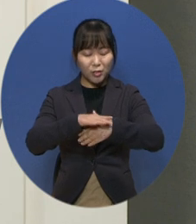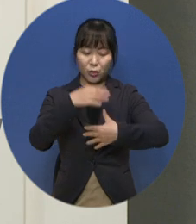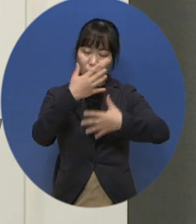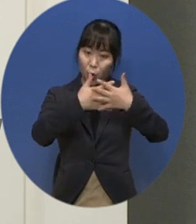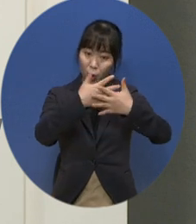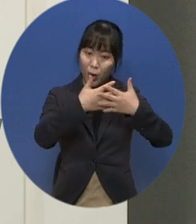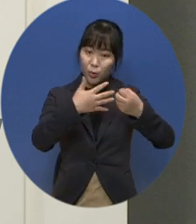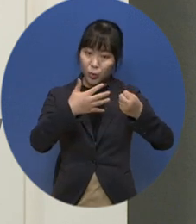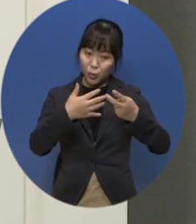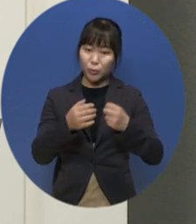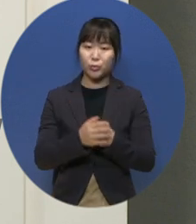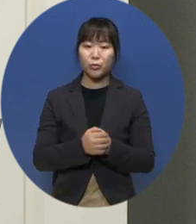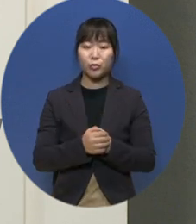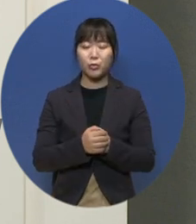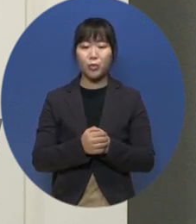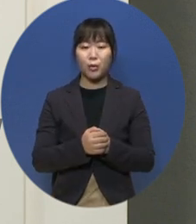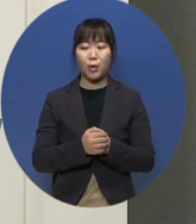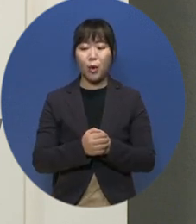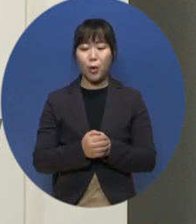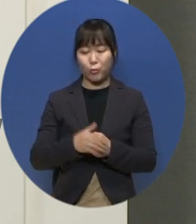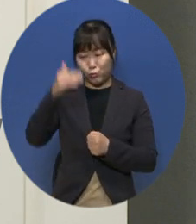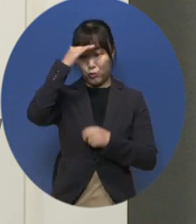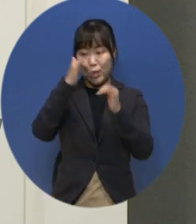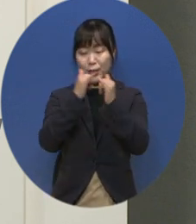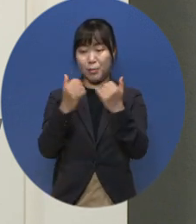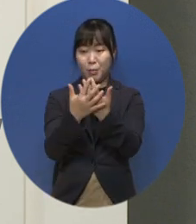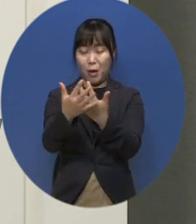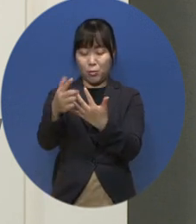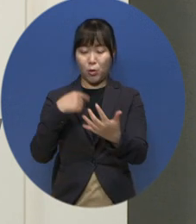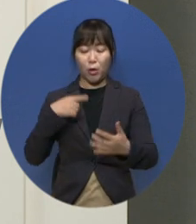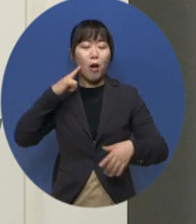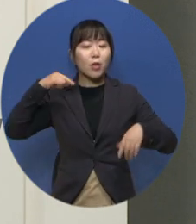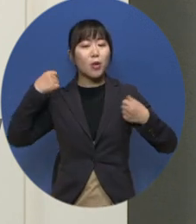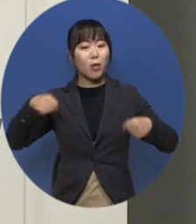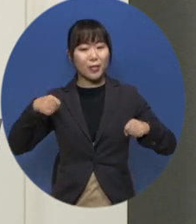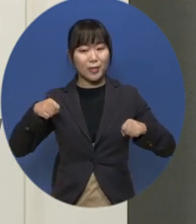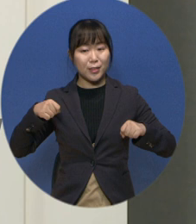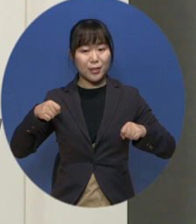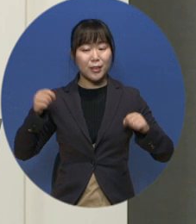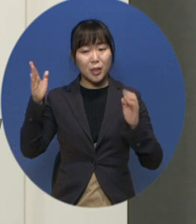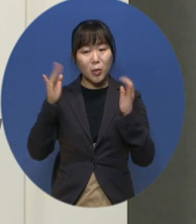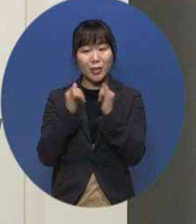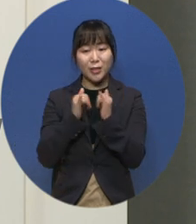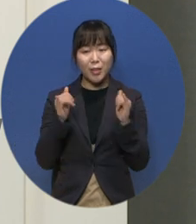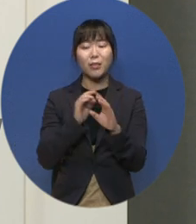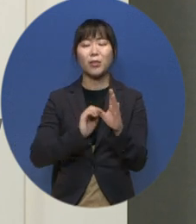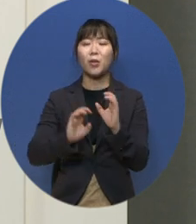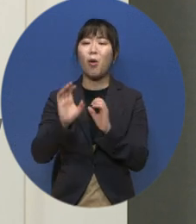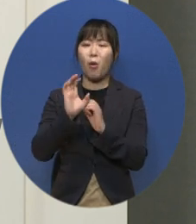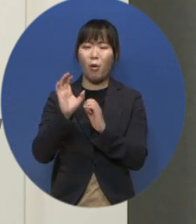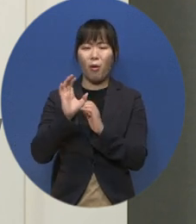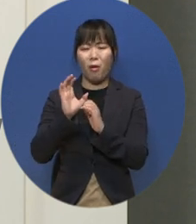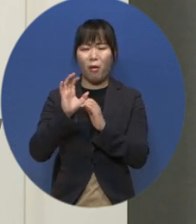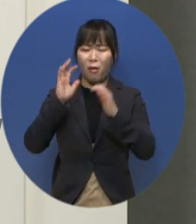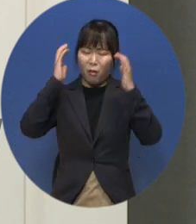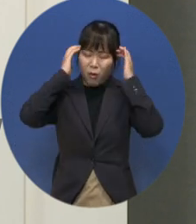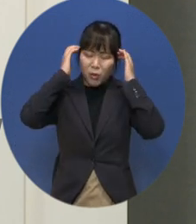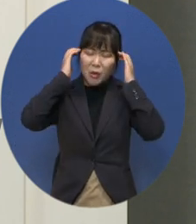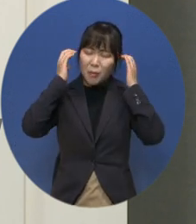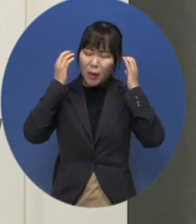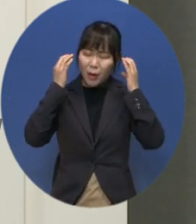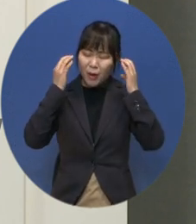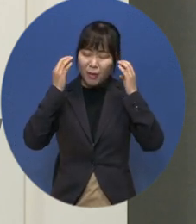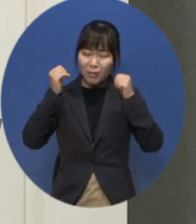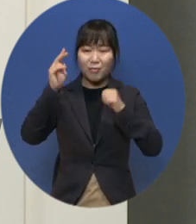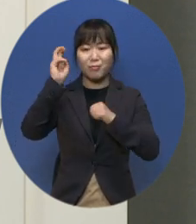그렇지만은 관객을 앞에 두고 연극을 해야 하는 연기자들은 더더욱 고통이 많을 것 같다